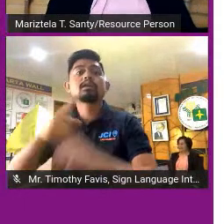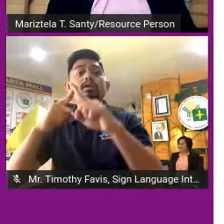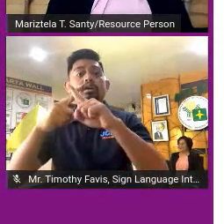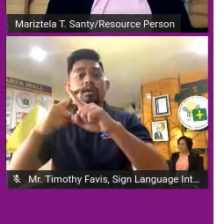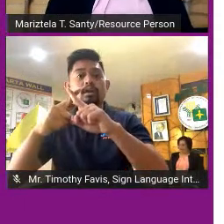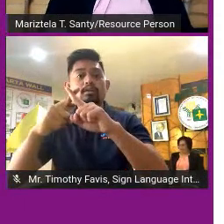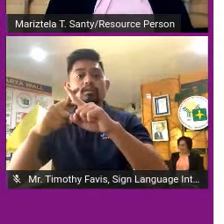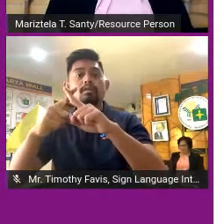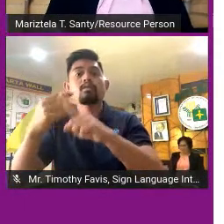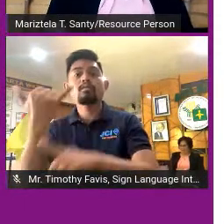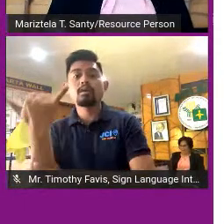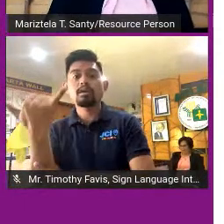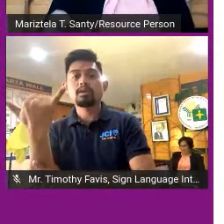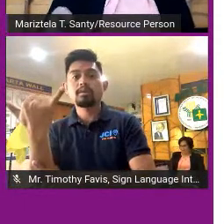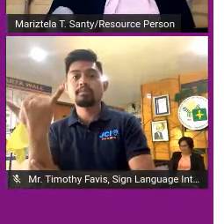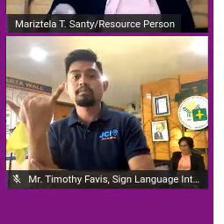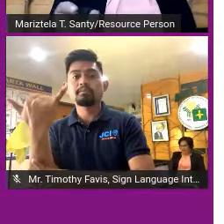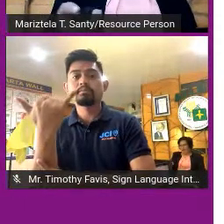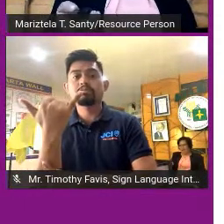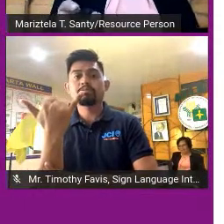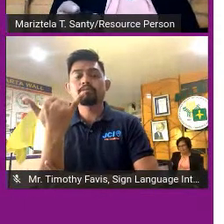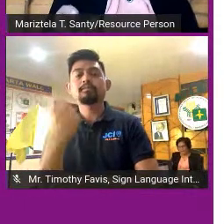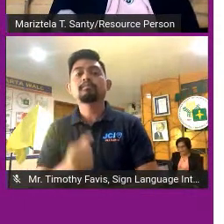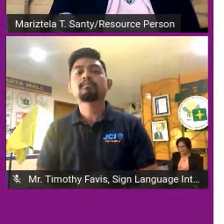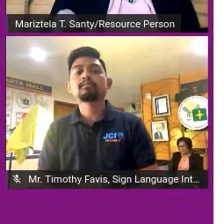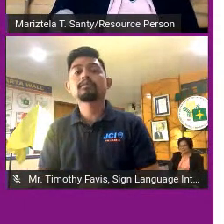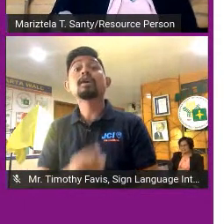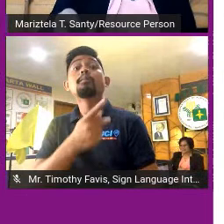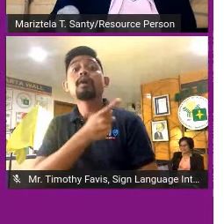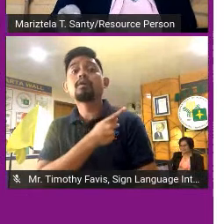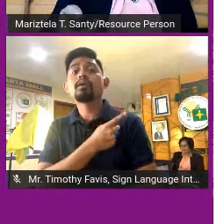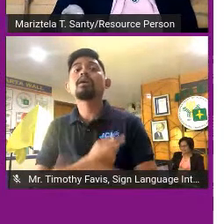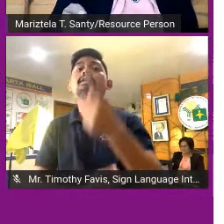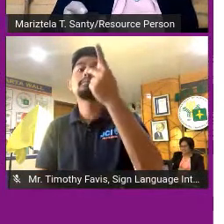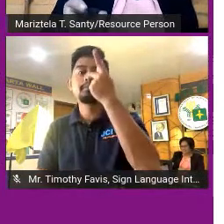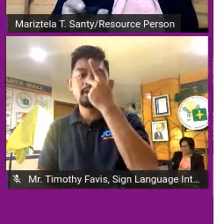ay XY. You have the penis,